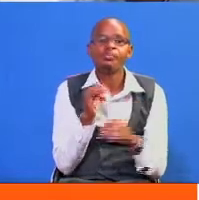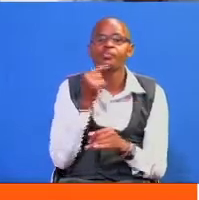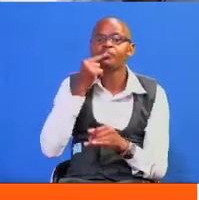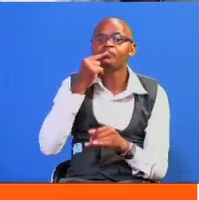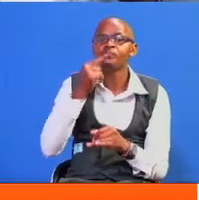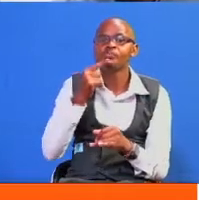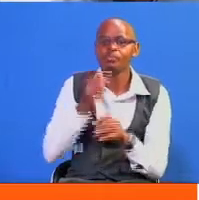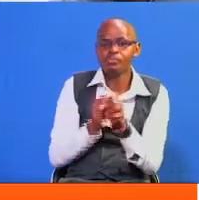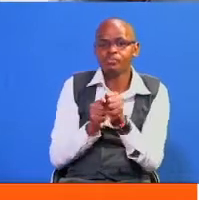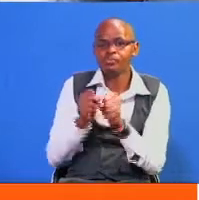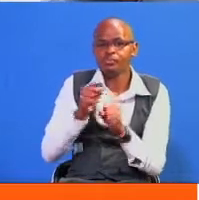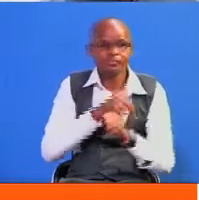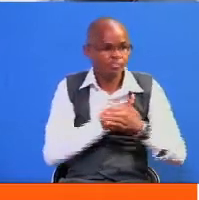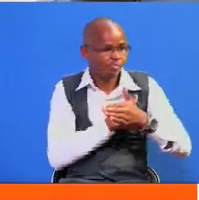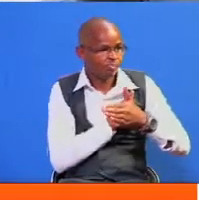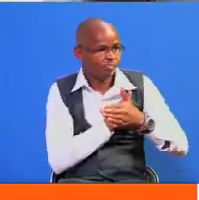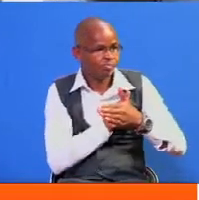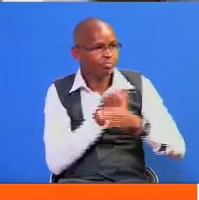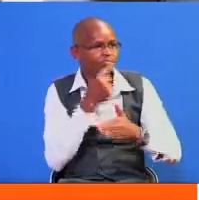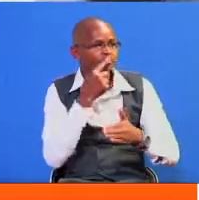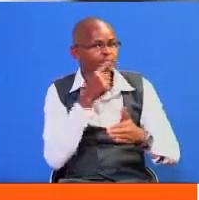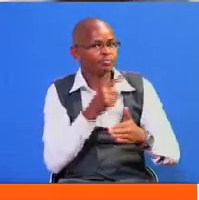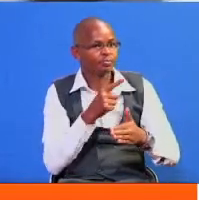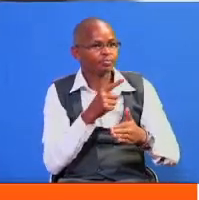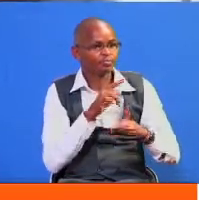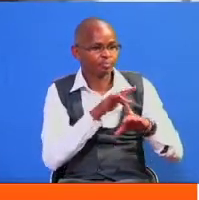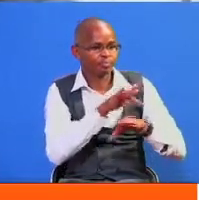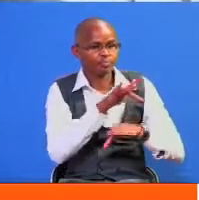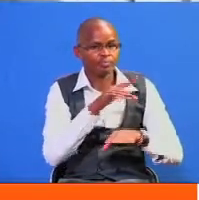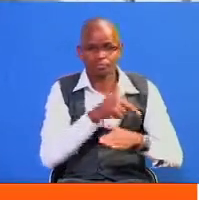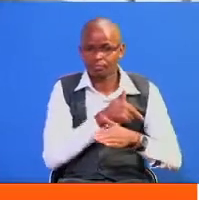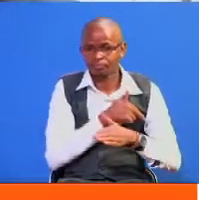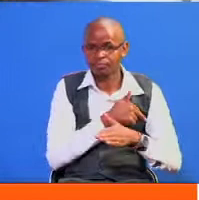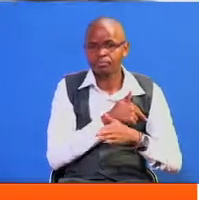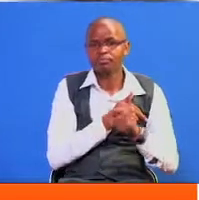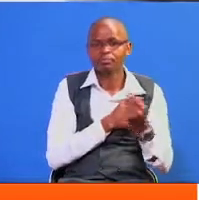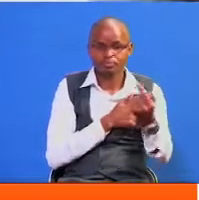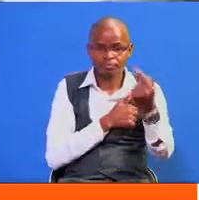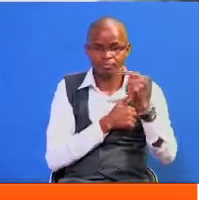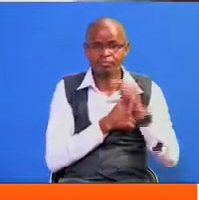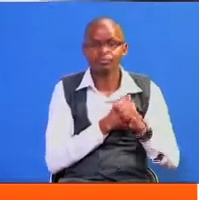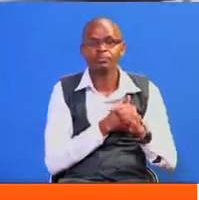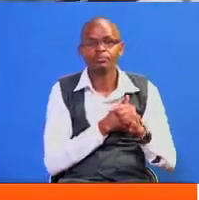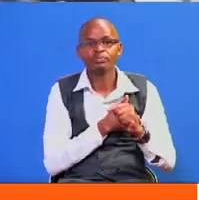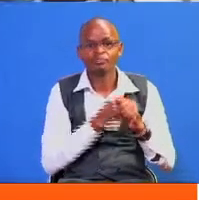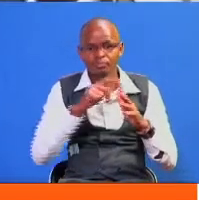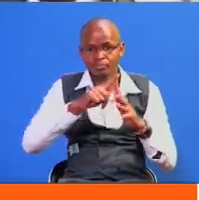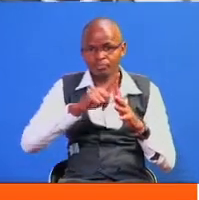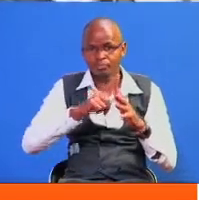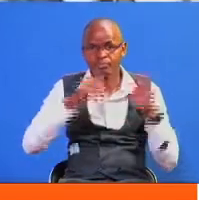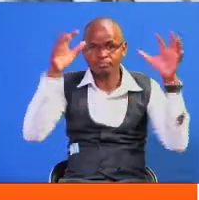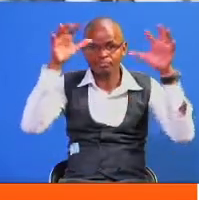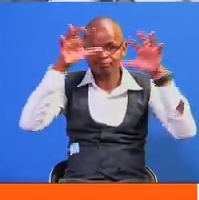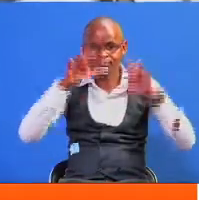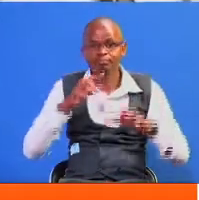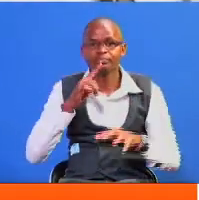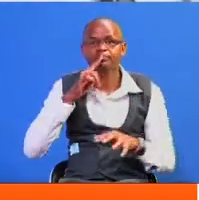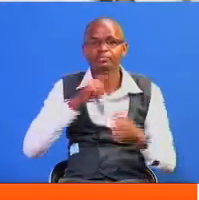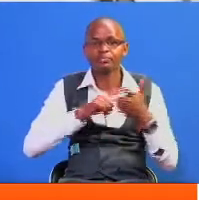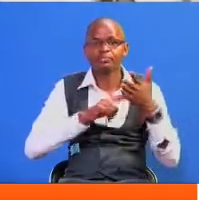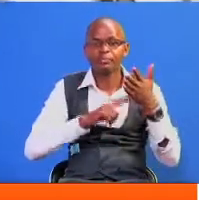Nikawaambia mmepitia kwa chief, wakaniambia wametumwa na chief hapa wakuje. Wakaanza kupomoa njiko,